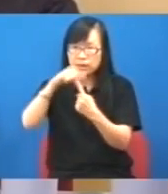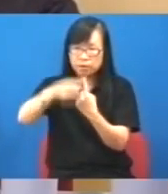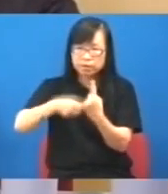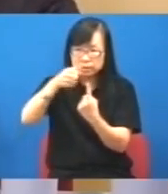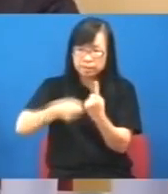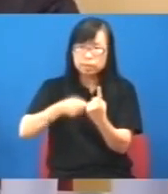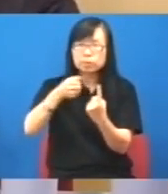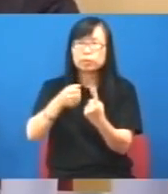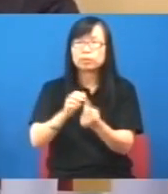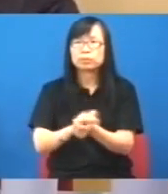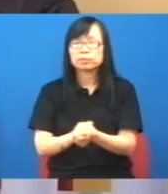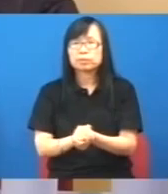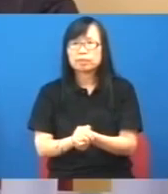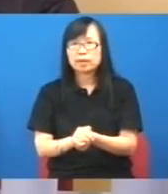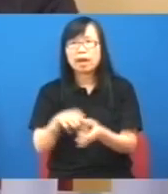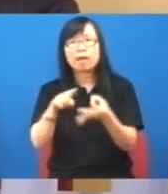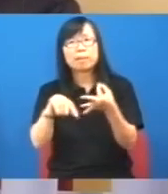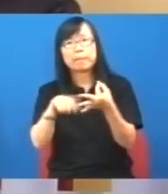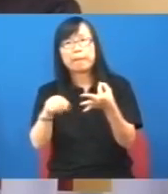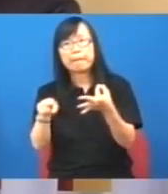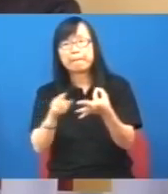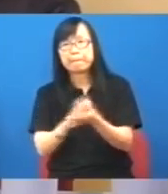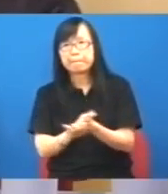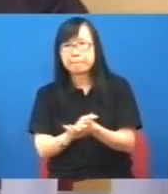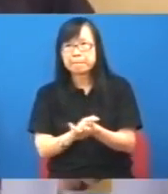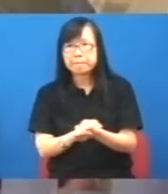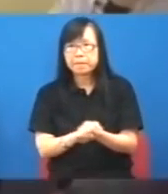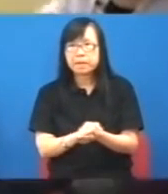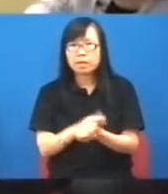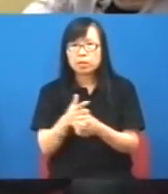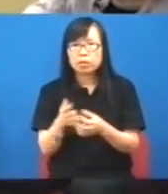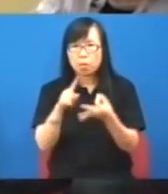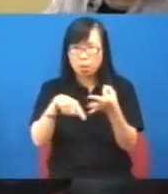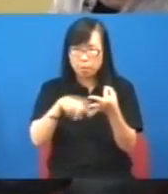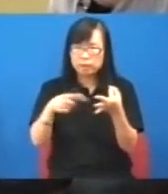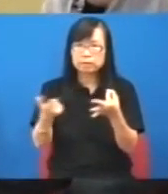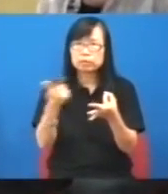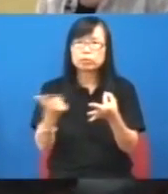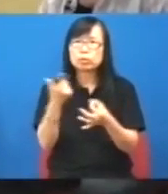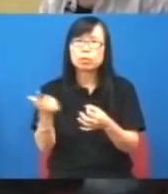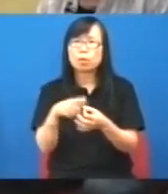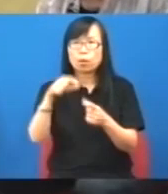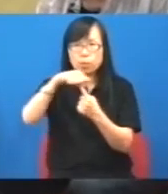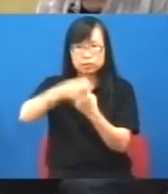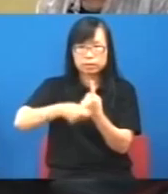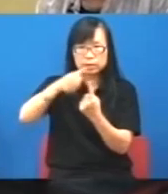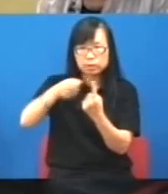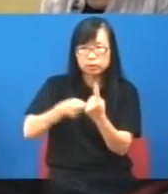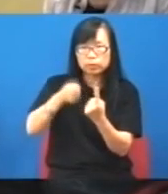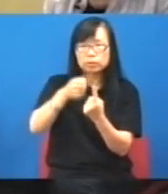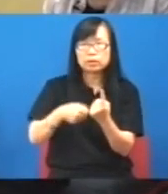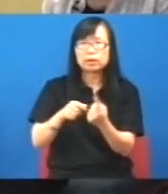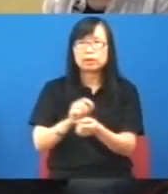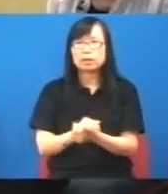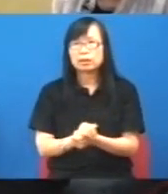係 孤偉其名啊！其實呢個叫多名嚟家，咁啊多香蕉咁就點解